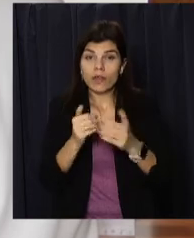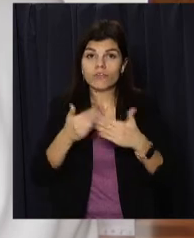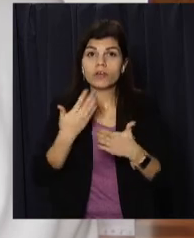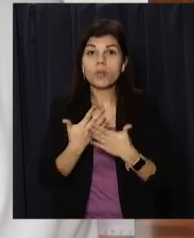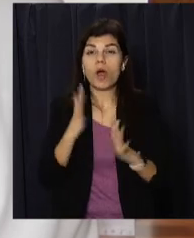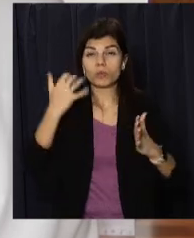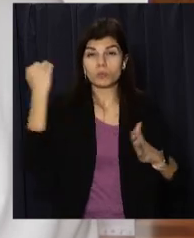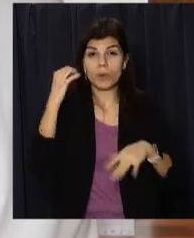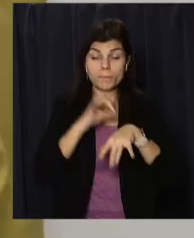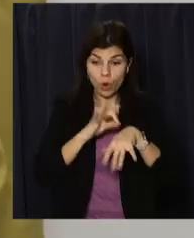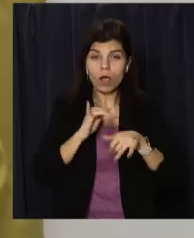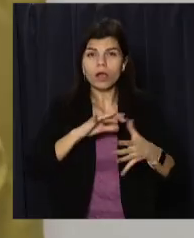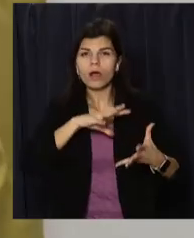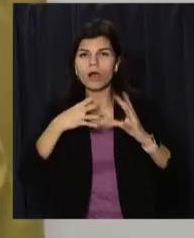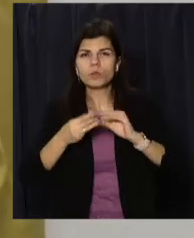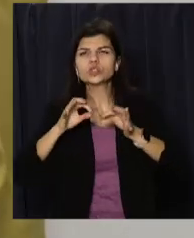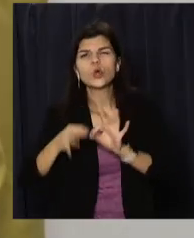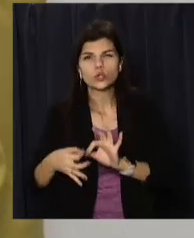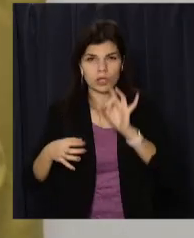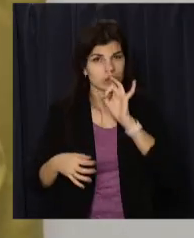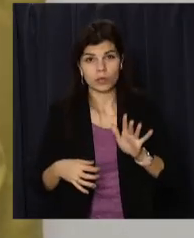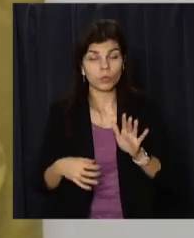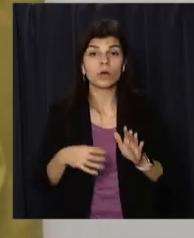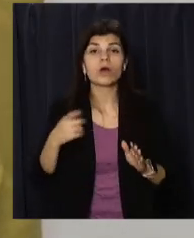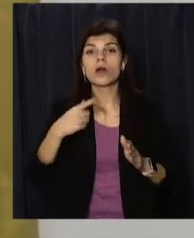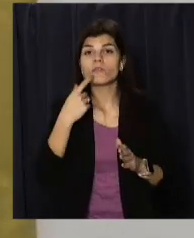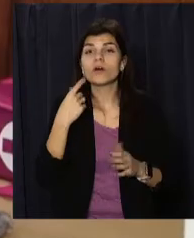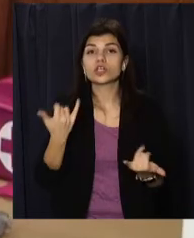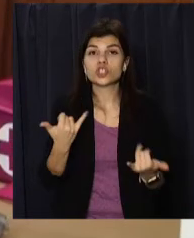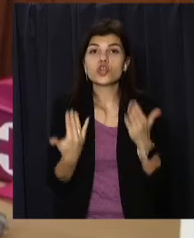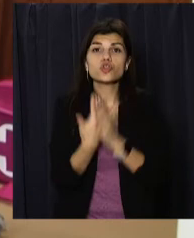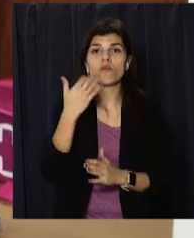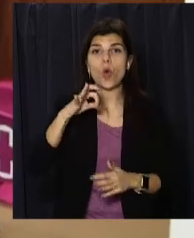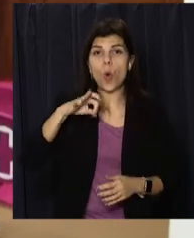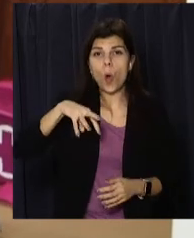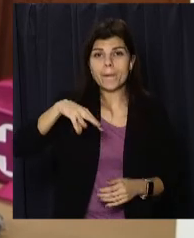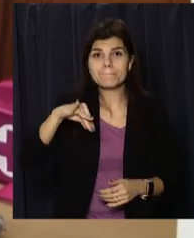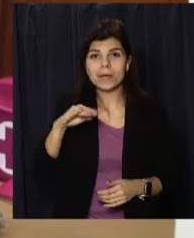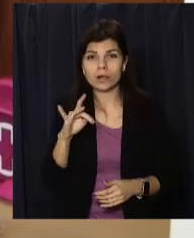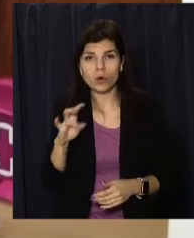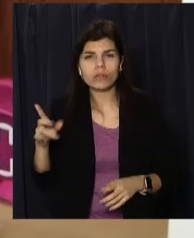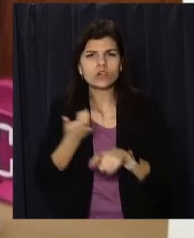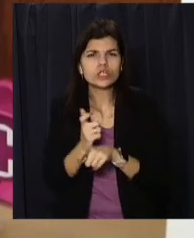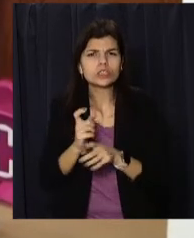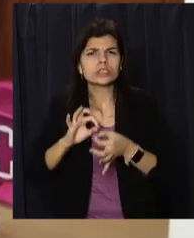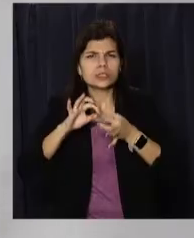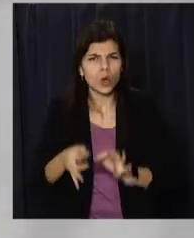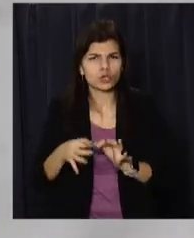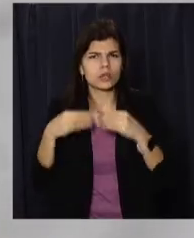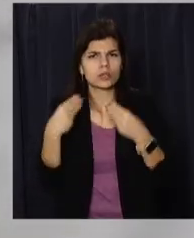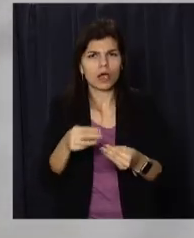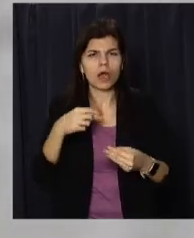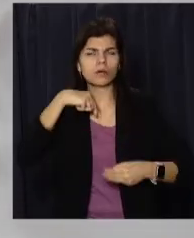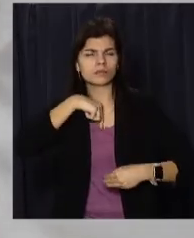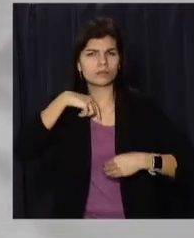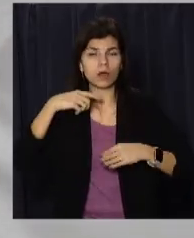разі зараження омікроном. Експерти кажуть, новий штам найбільш мутований серед інших варіантів коронавірусної інфекції. Вперше